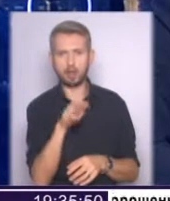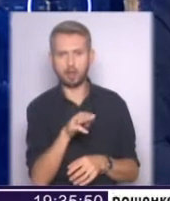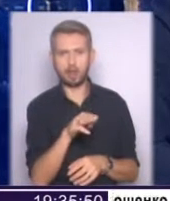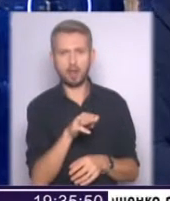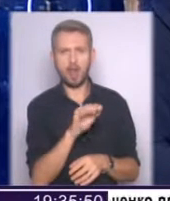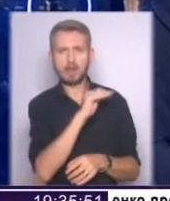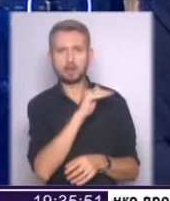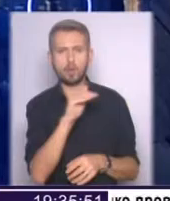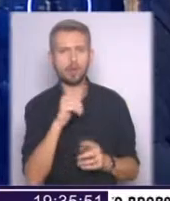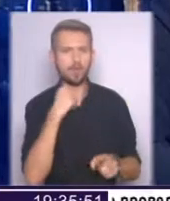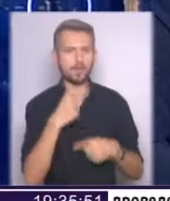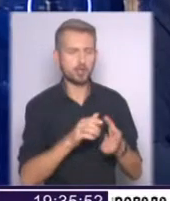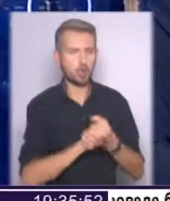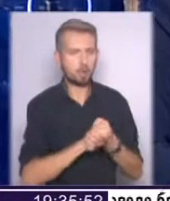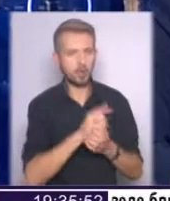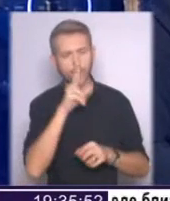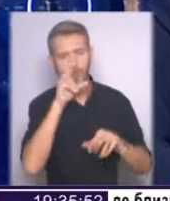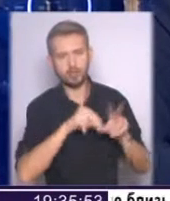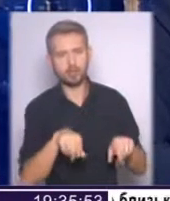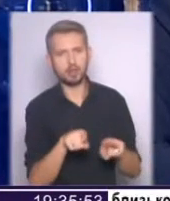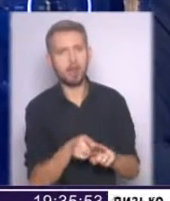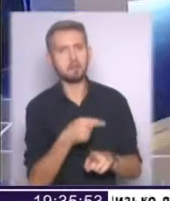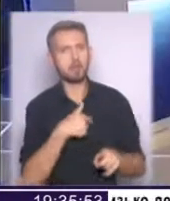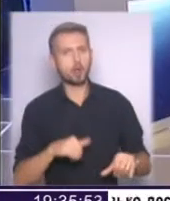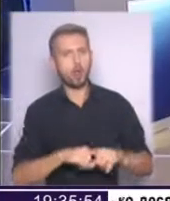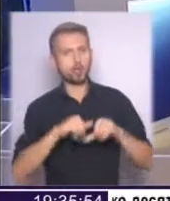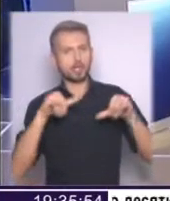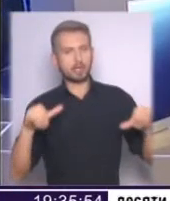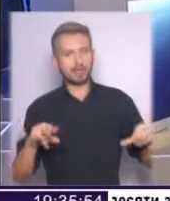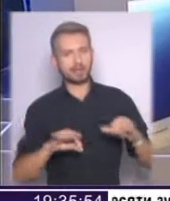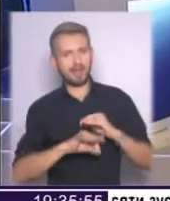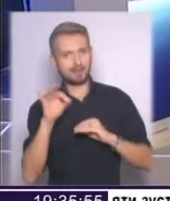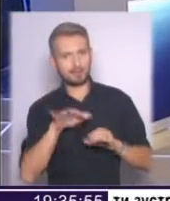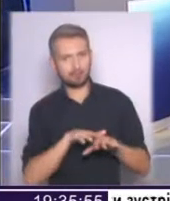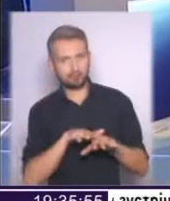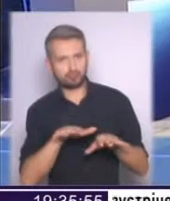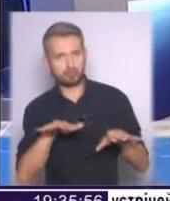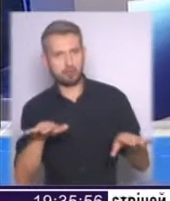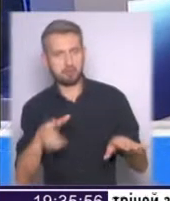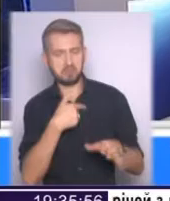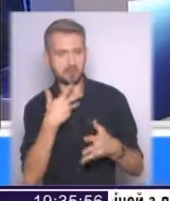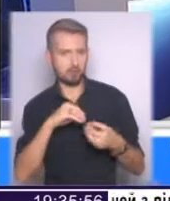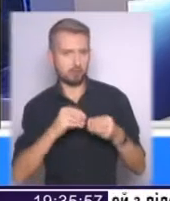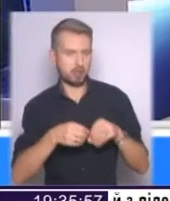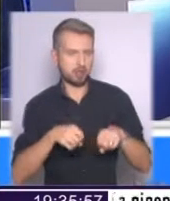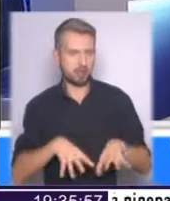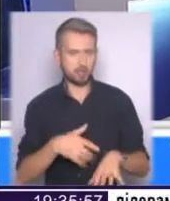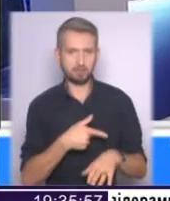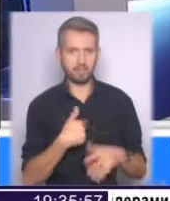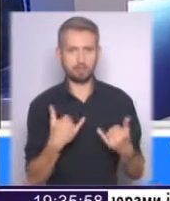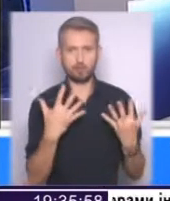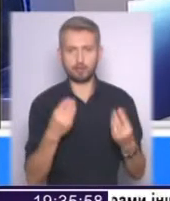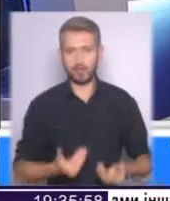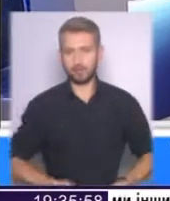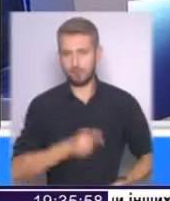миру. От вони вважали так, ми розширились на схід, ми, в принципі, свої проблеми вирішили, ми на сьогоднішній день